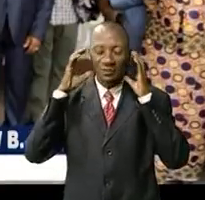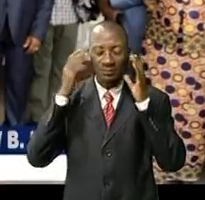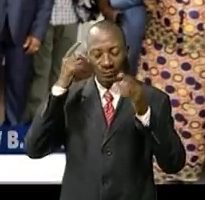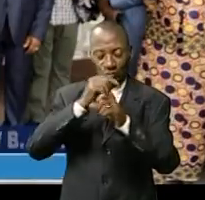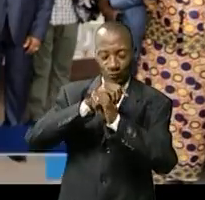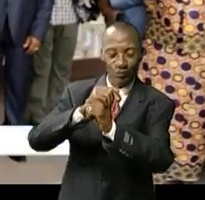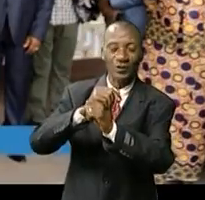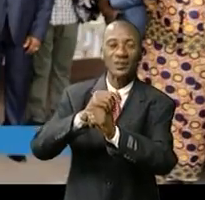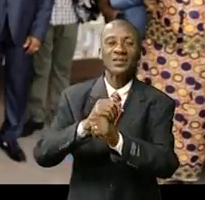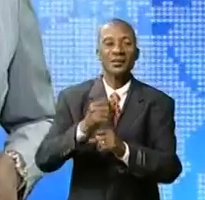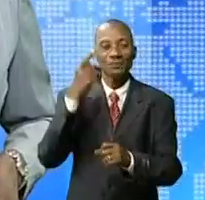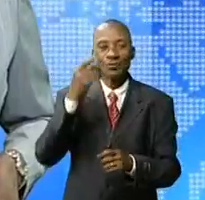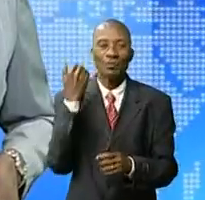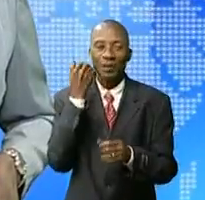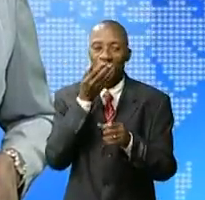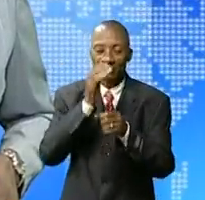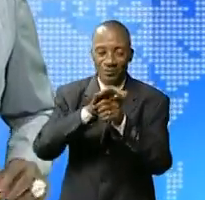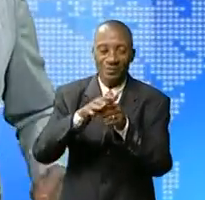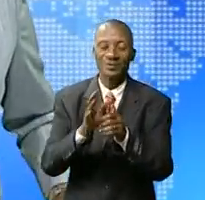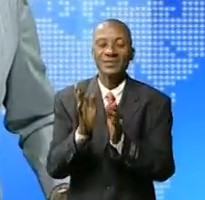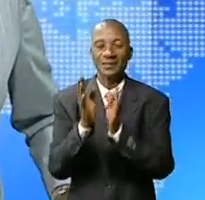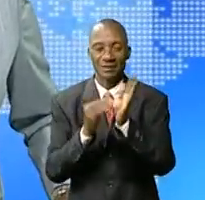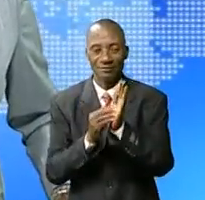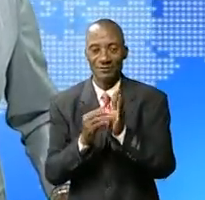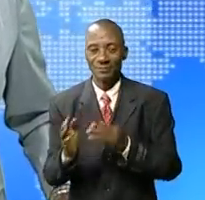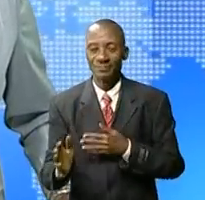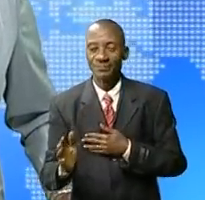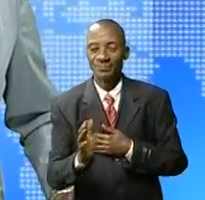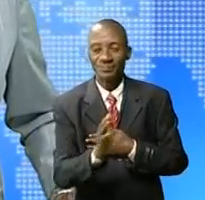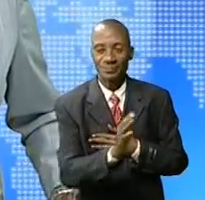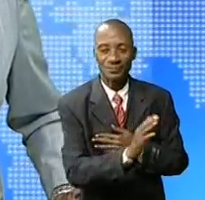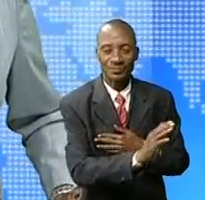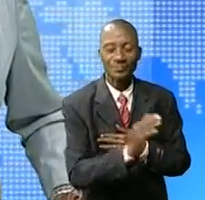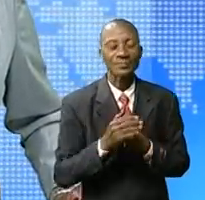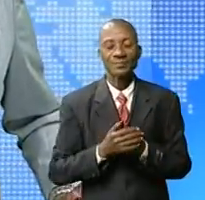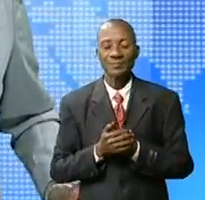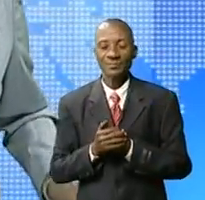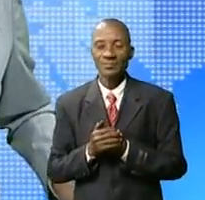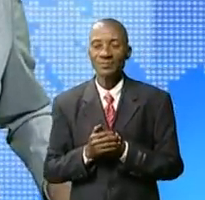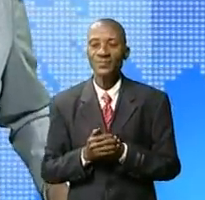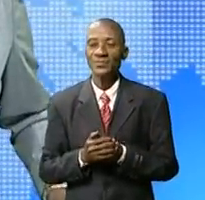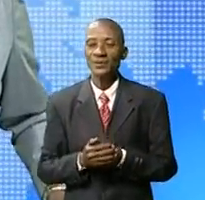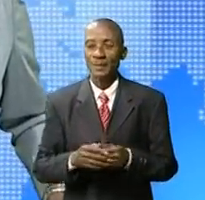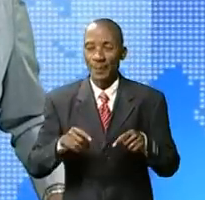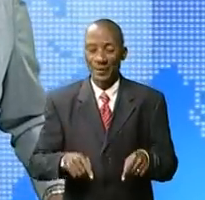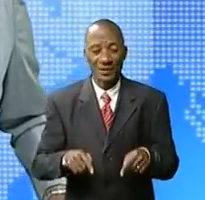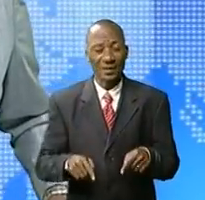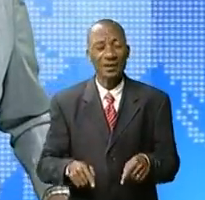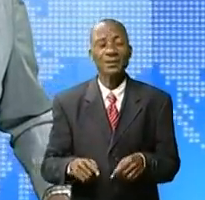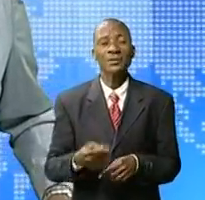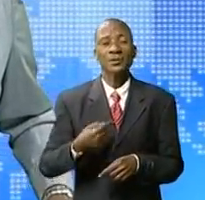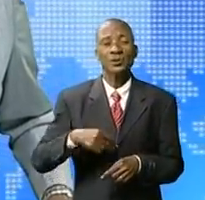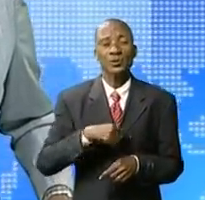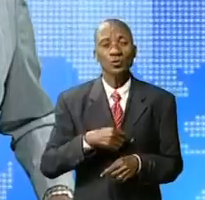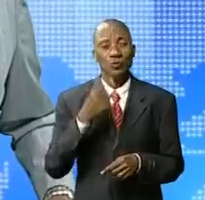de passation du jury national. Réunion mixte ministère de la recherche scientifique et innovation technologique avec